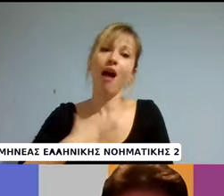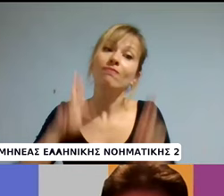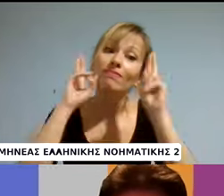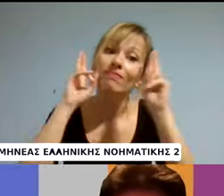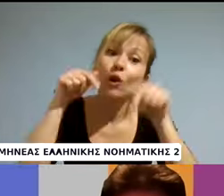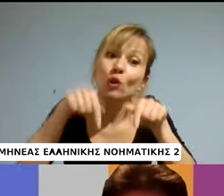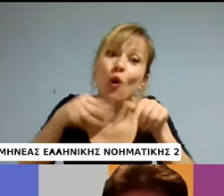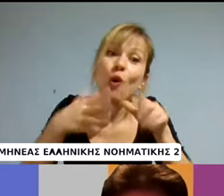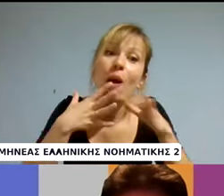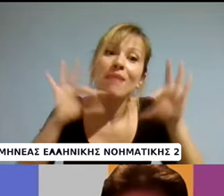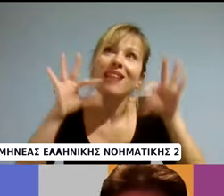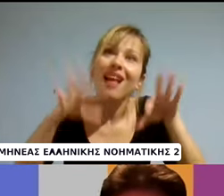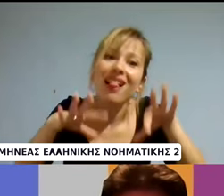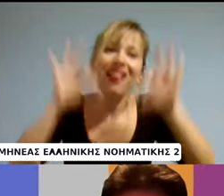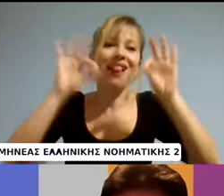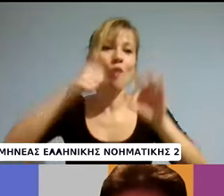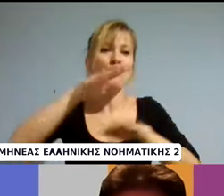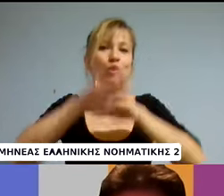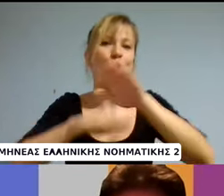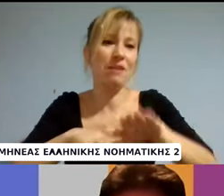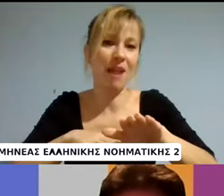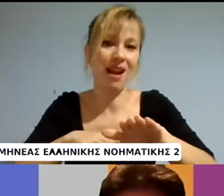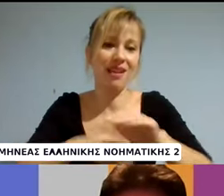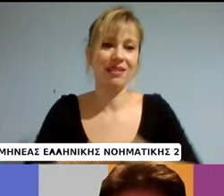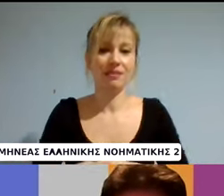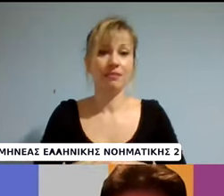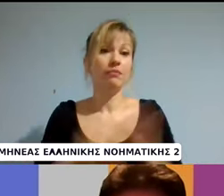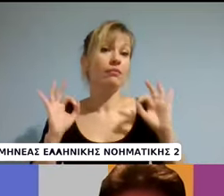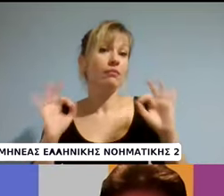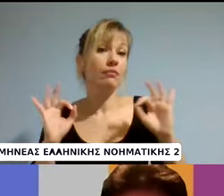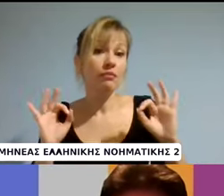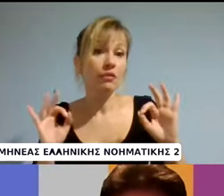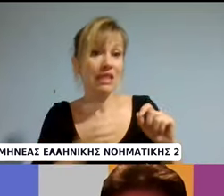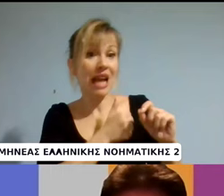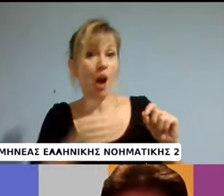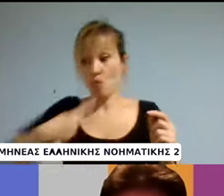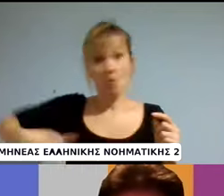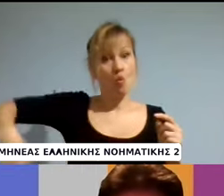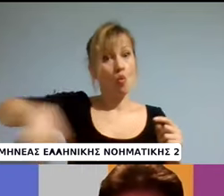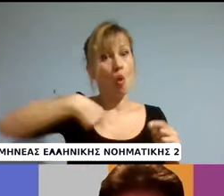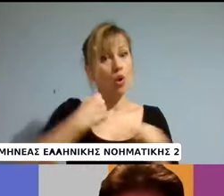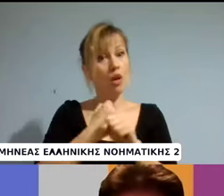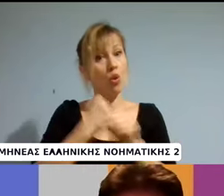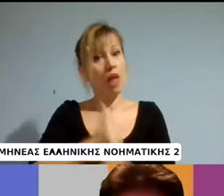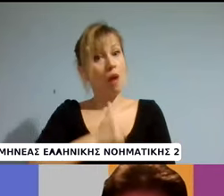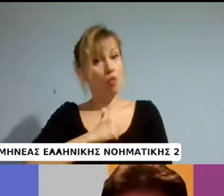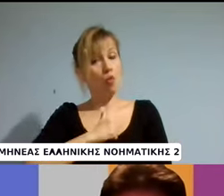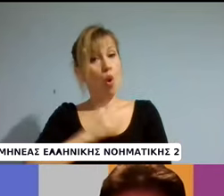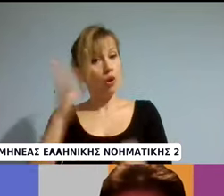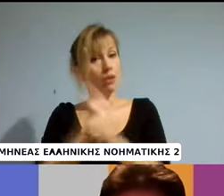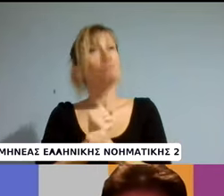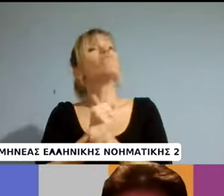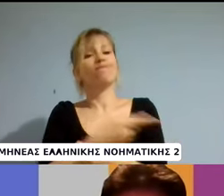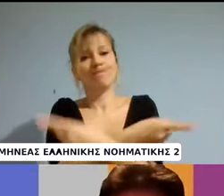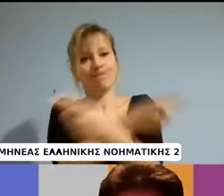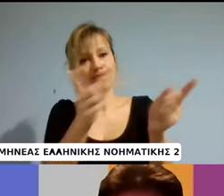αρχή. Δεν είμαστε βέβαια μόνο εμείς που πρέπει να κάνουμε τη δουλειά. Πρέπει να κάνετε τη δουλειά και εσείς,